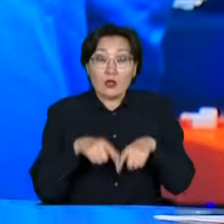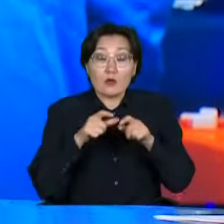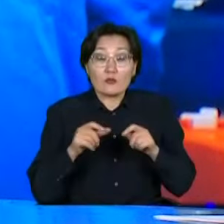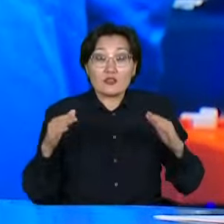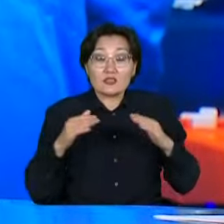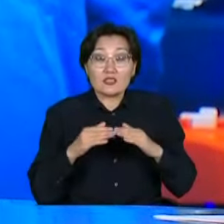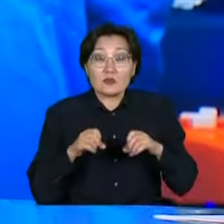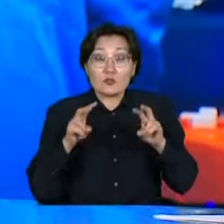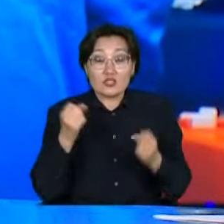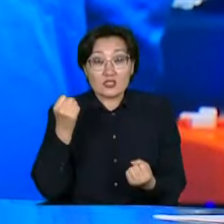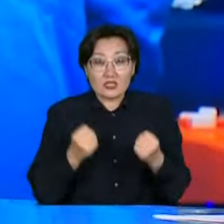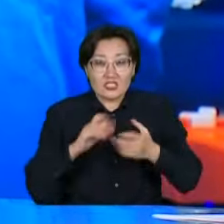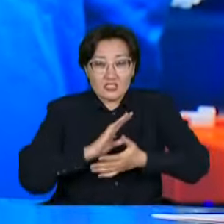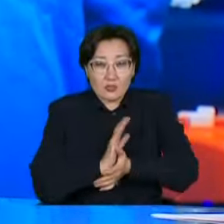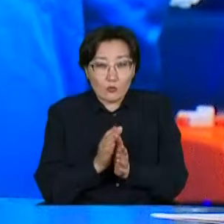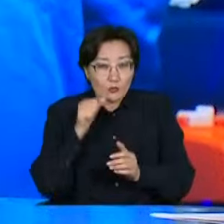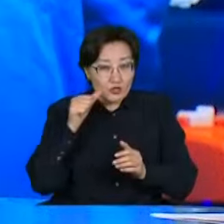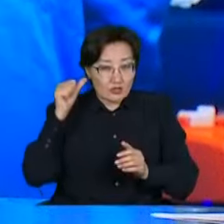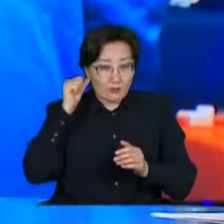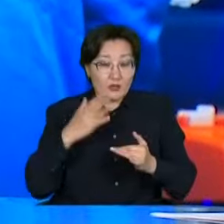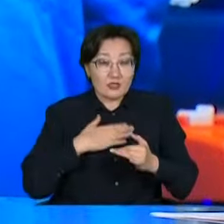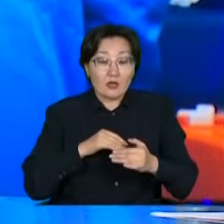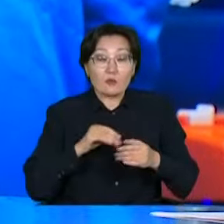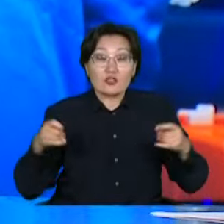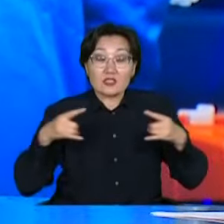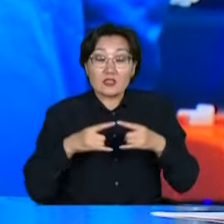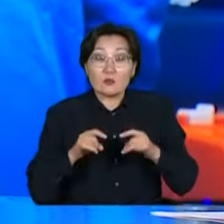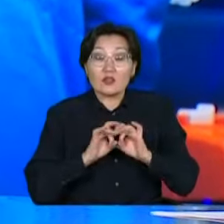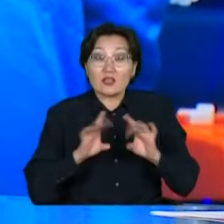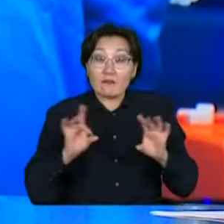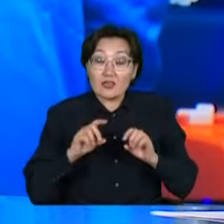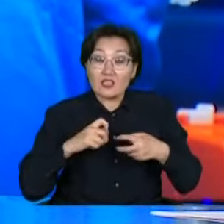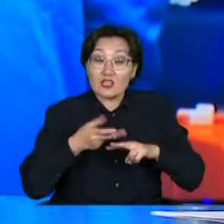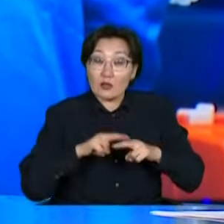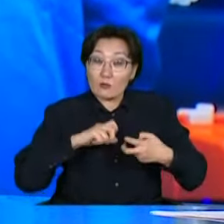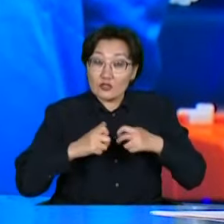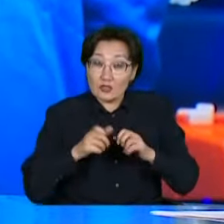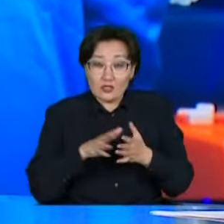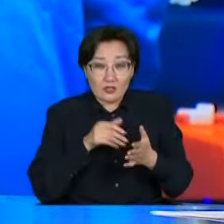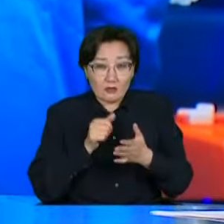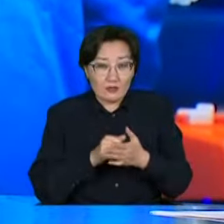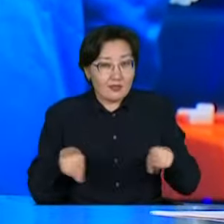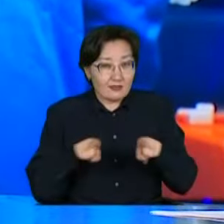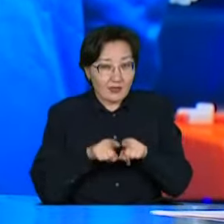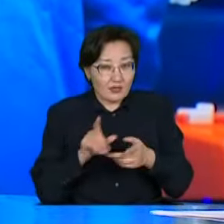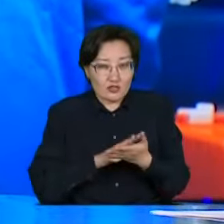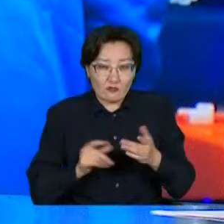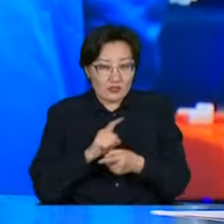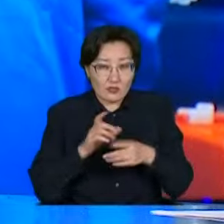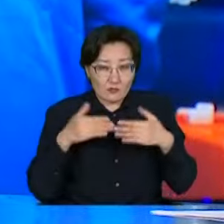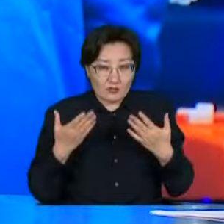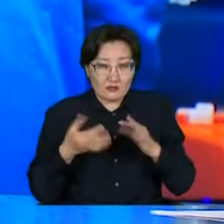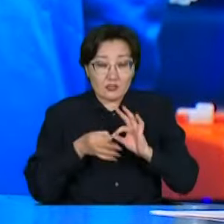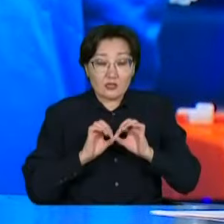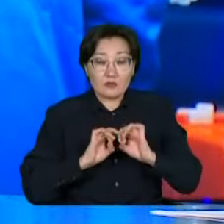для спецмашин тесные. В прошлом году наша редакция поднимала эту проблему, но с тех пор так ничего и не изменилось. Нургуль